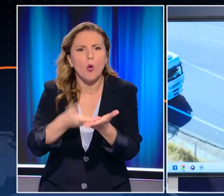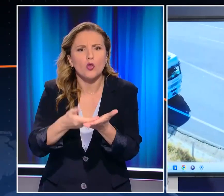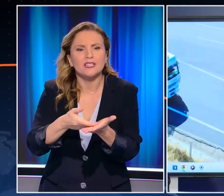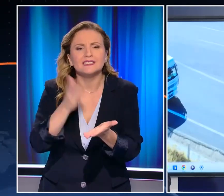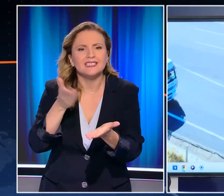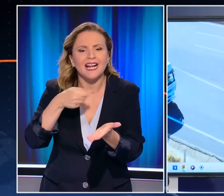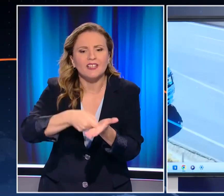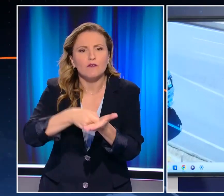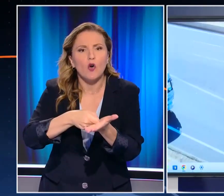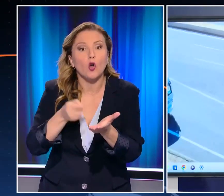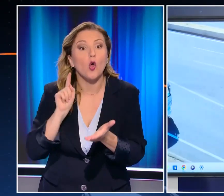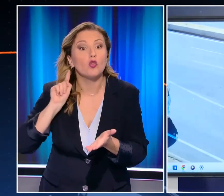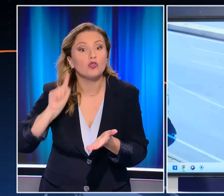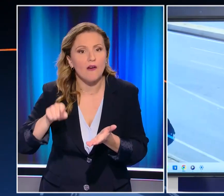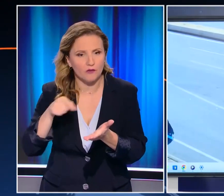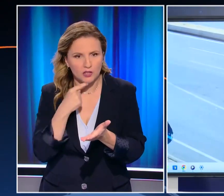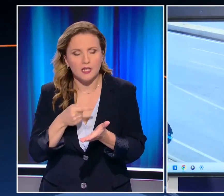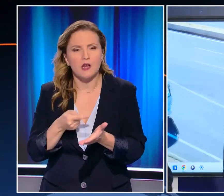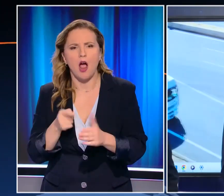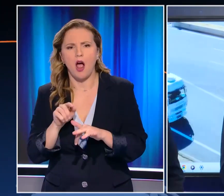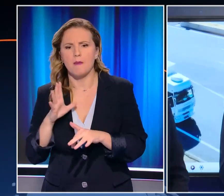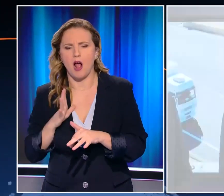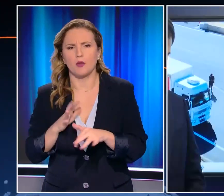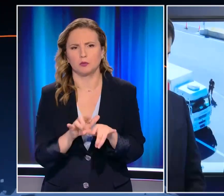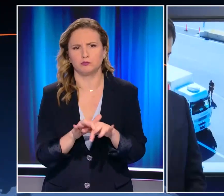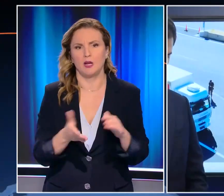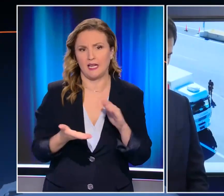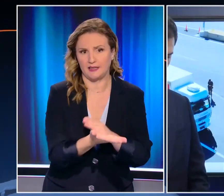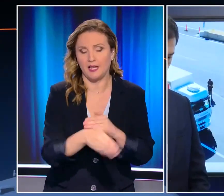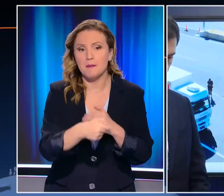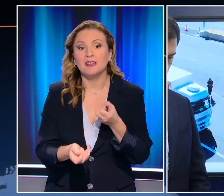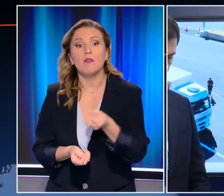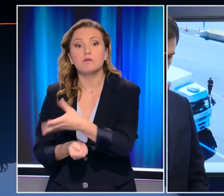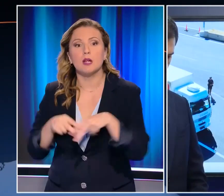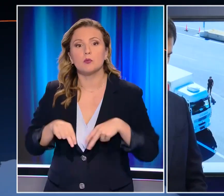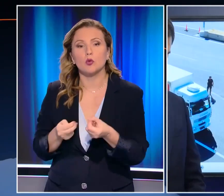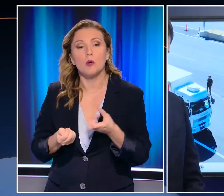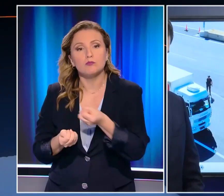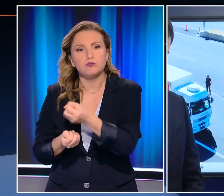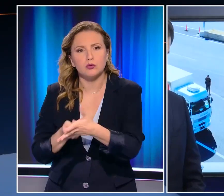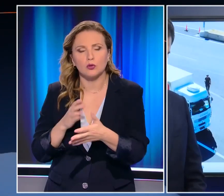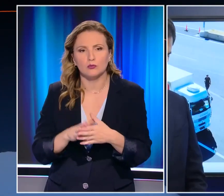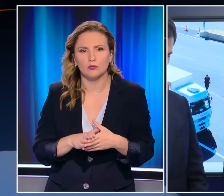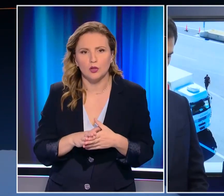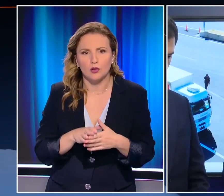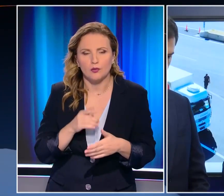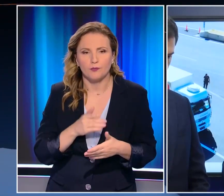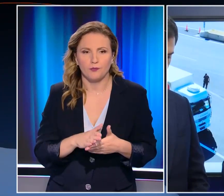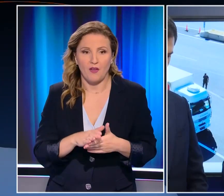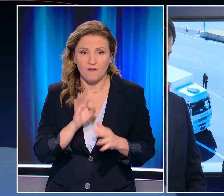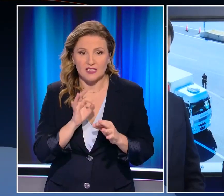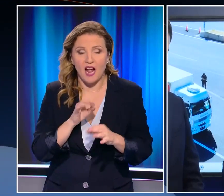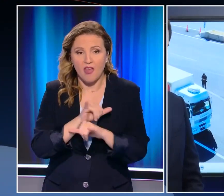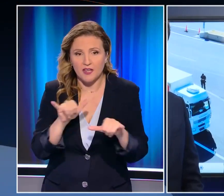κάνει καταγγελίες για περιπτώσεις φοροδιαφυγής. Έχουμε πει ότι δεν είναι νοητό σε καμιά